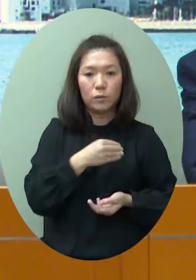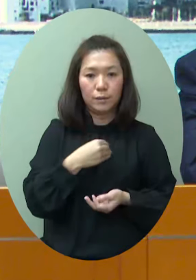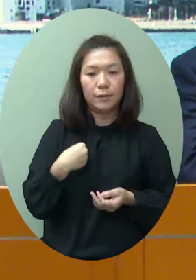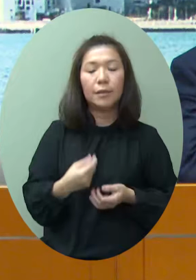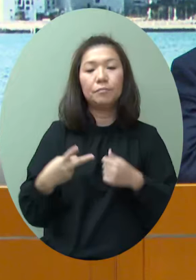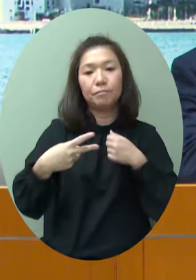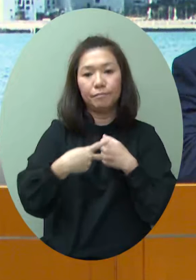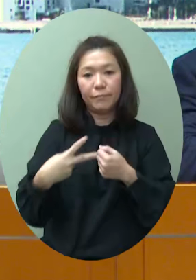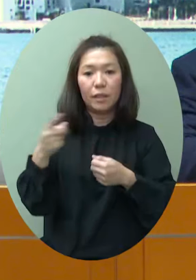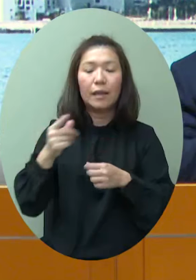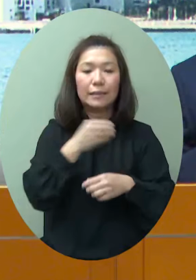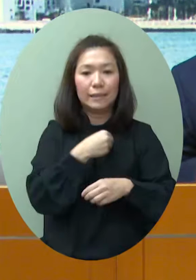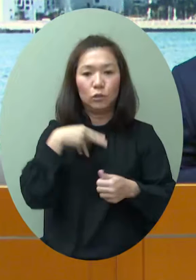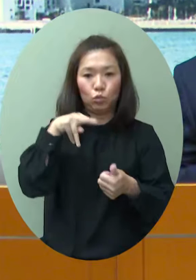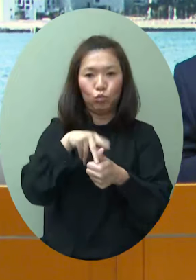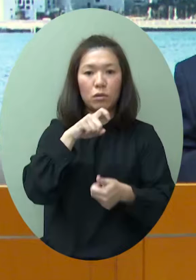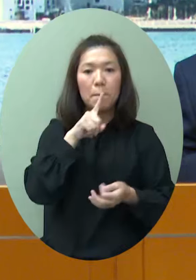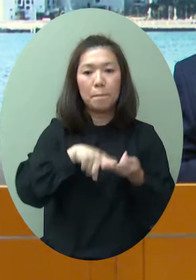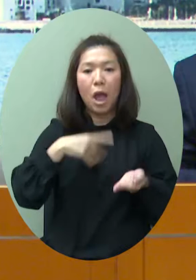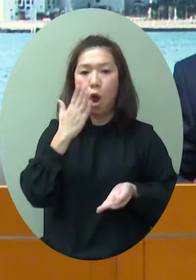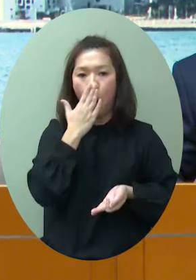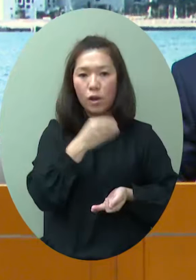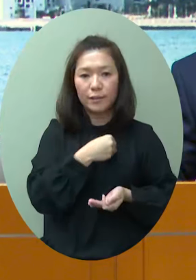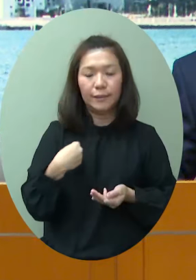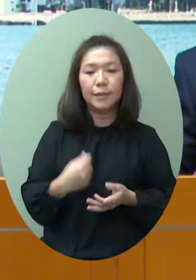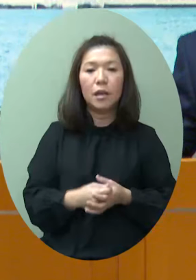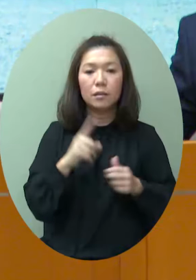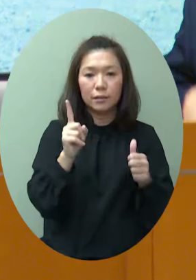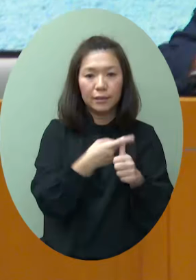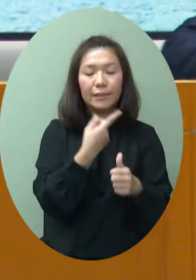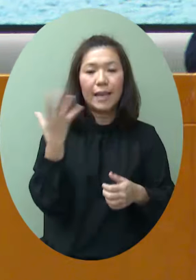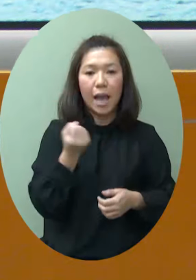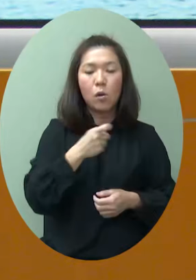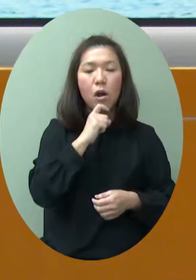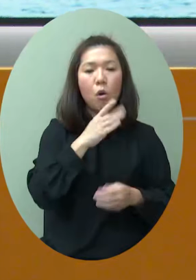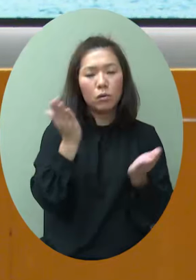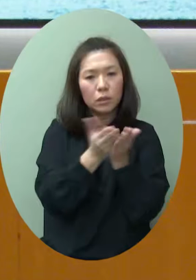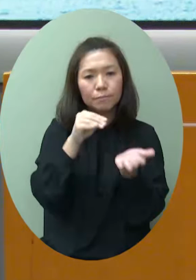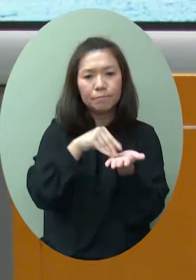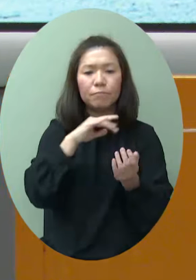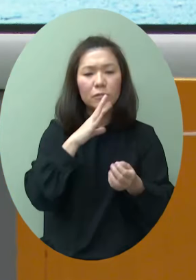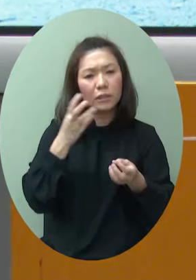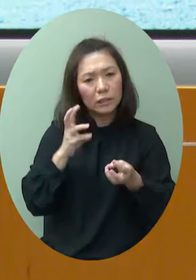和医院管理局总行政经理何婉霞医生。我先请欧医生讲一下个案的详情。